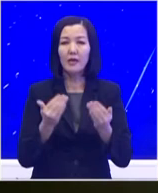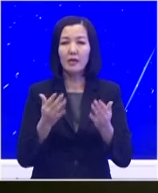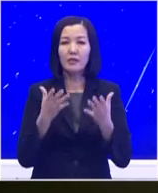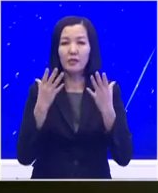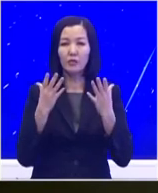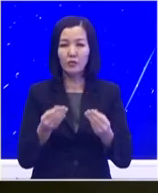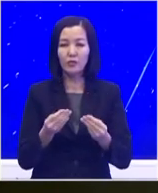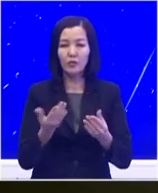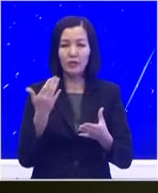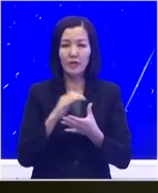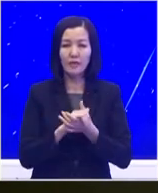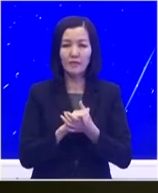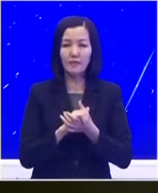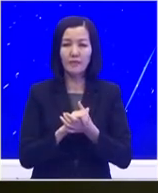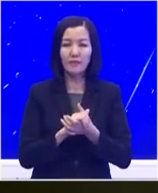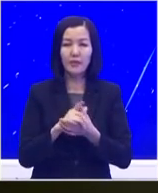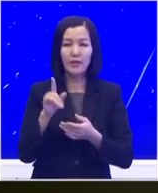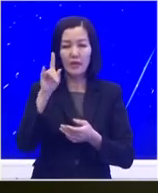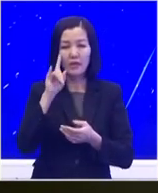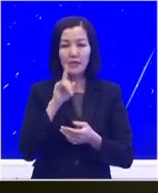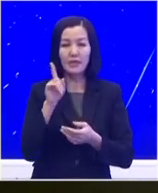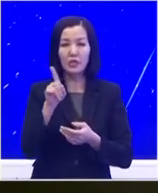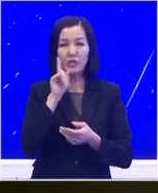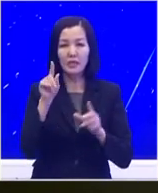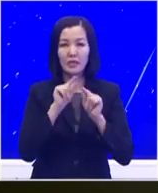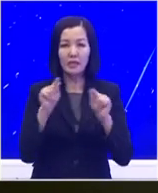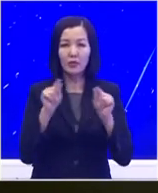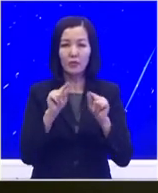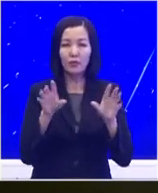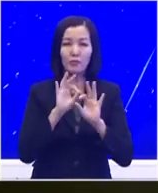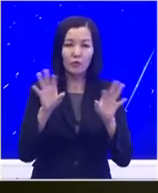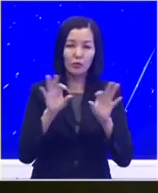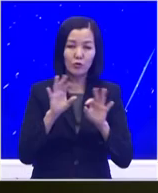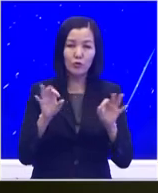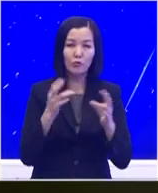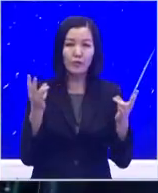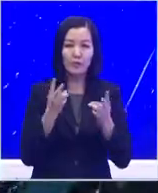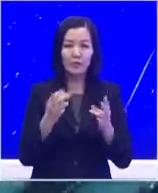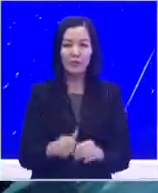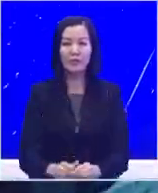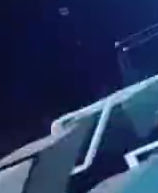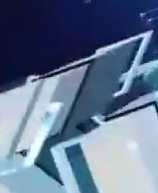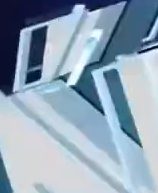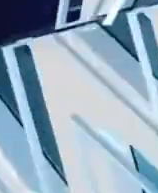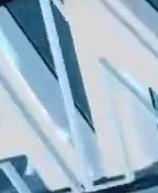таңда оны танып, қазақ жастарына дәріптеуіміз, түсіндіруіміз қажет деп ойлаймын.